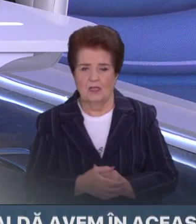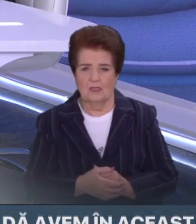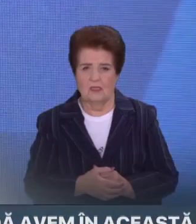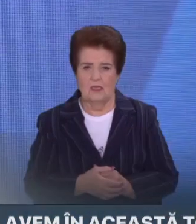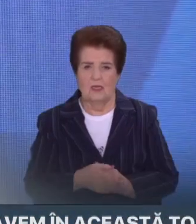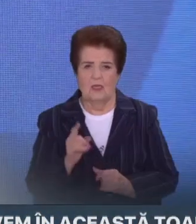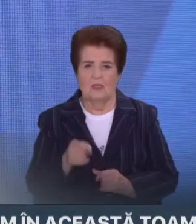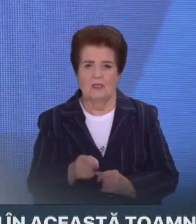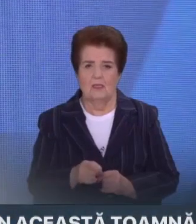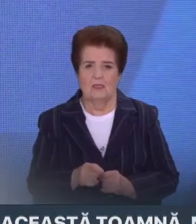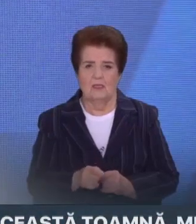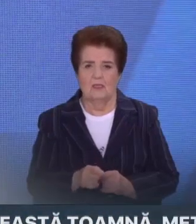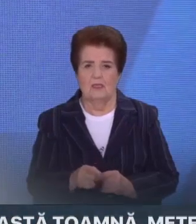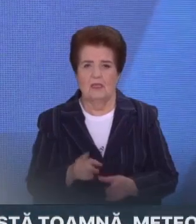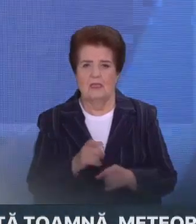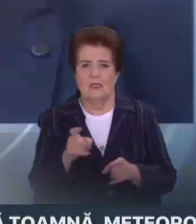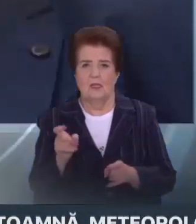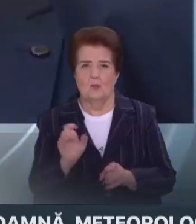vreme caldă și dăunătorii își fac apariția.